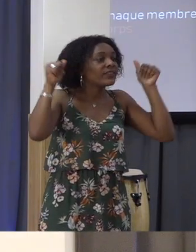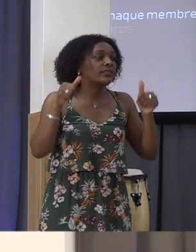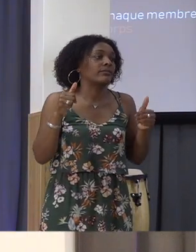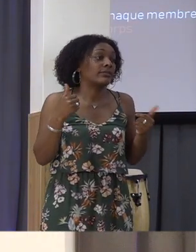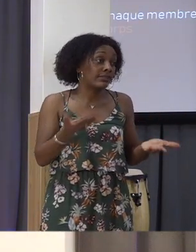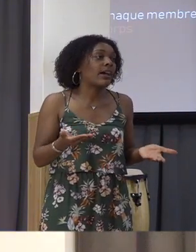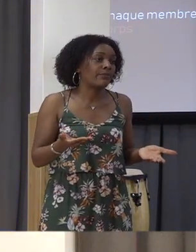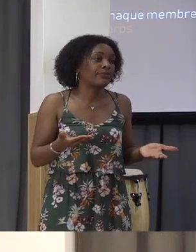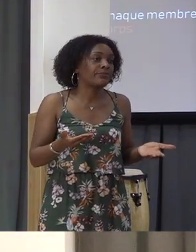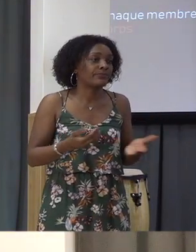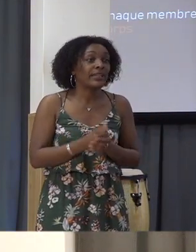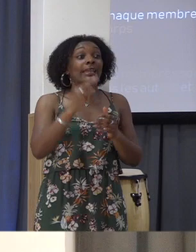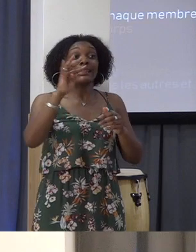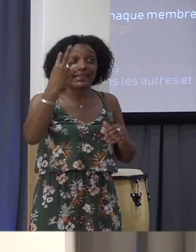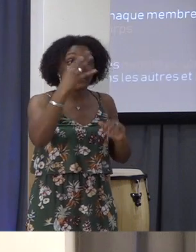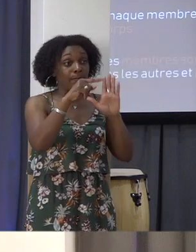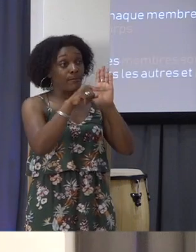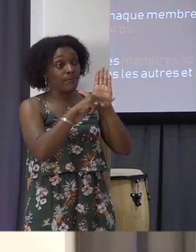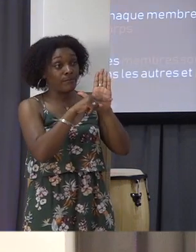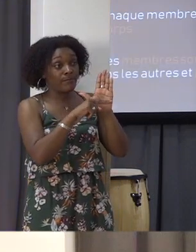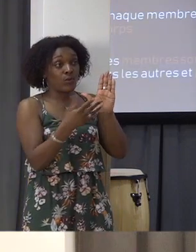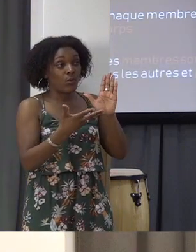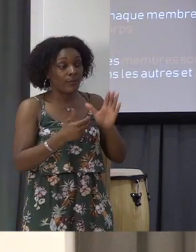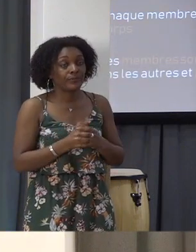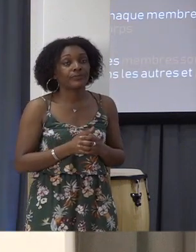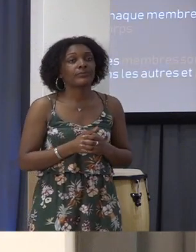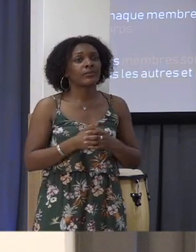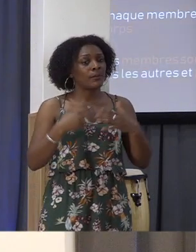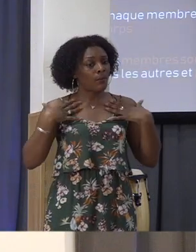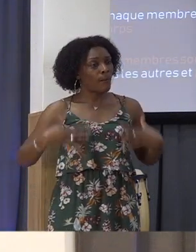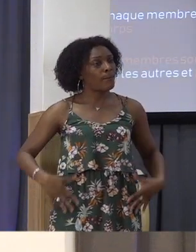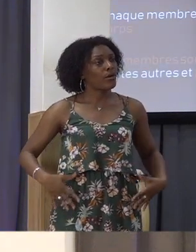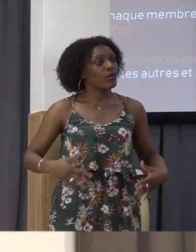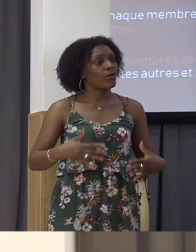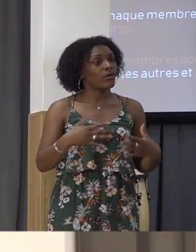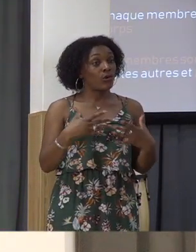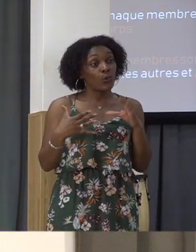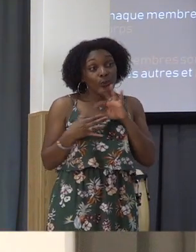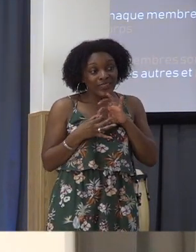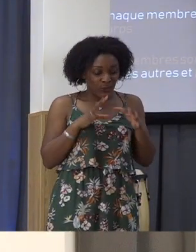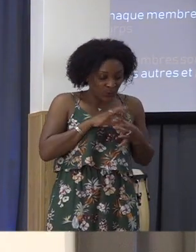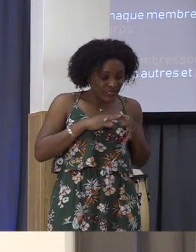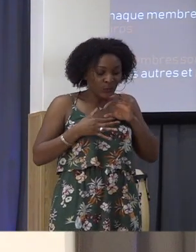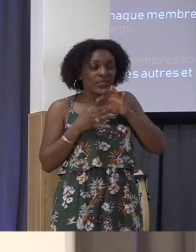Le quatrième point, c'est que les membres sont unis les uns aux autres.